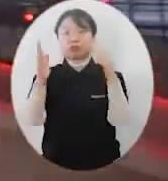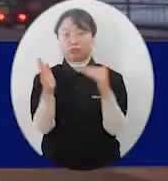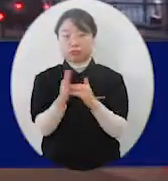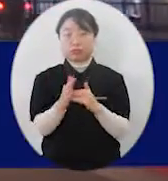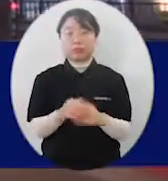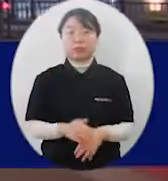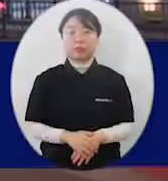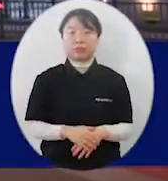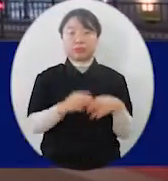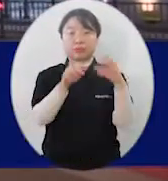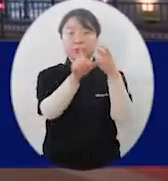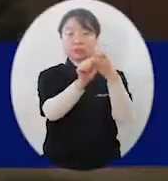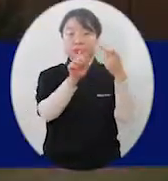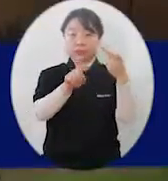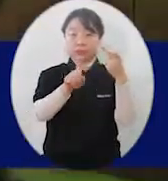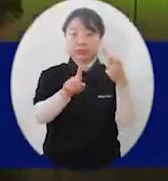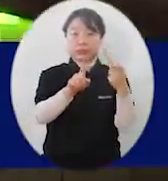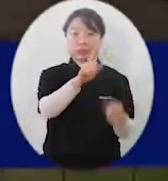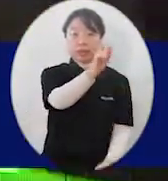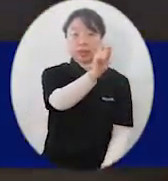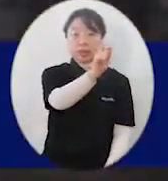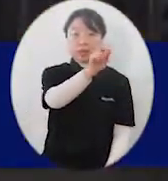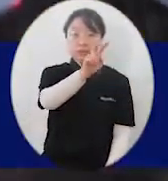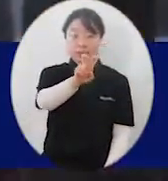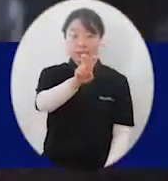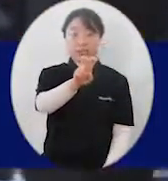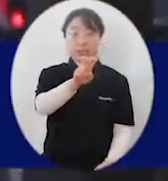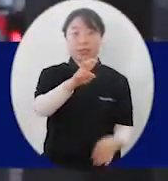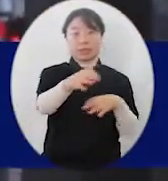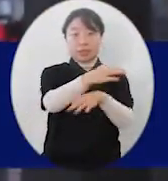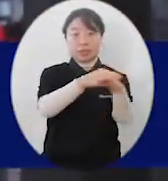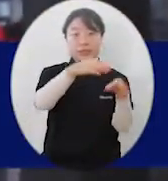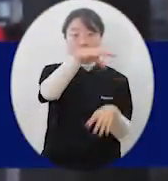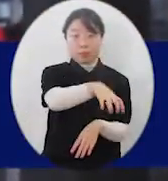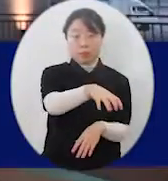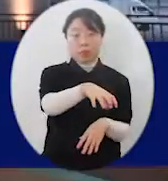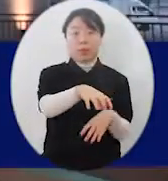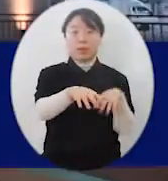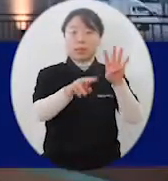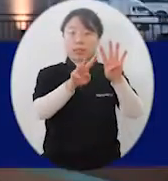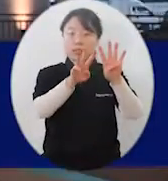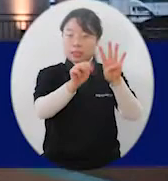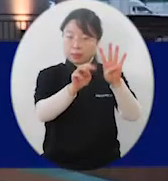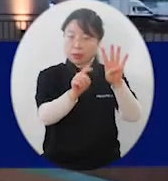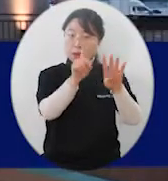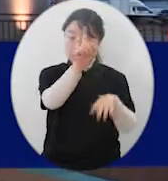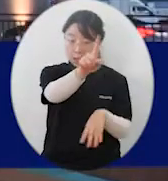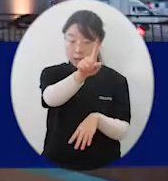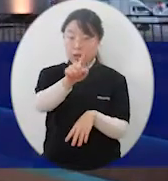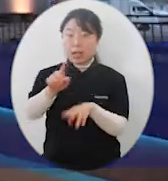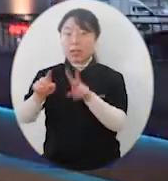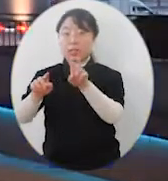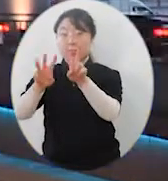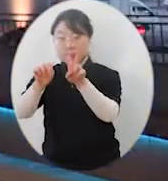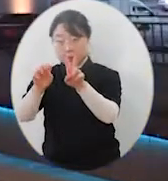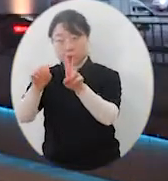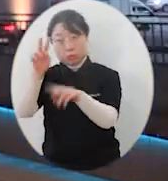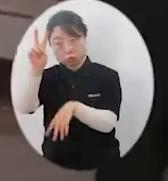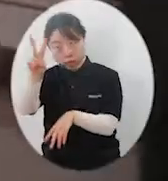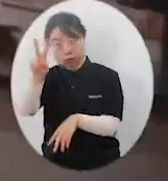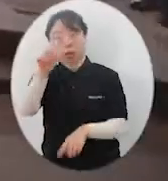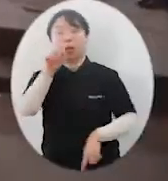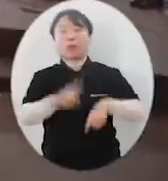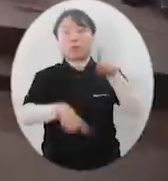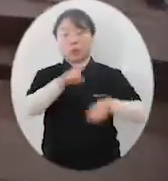의왕시가 12월 11일 갈미 상업지구에 높이 4m 1개, 2m 2개의 대형 트리와 조명 장식을